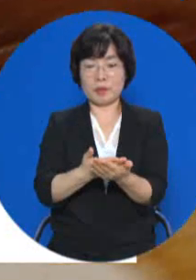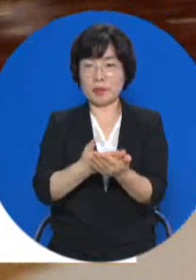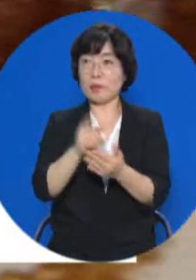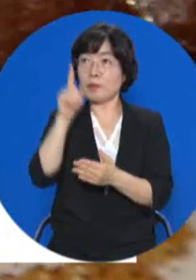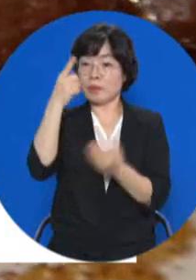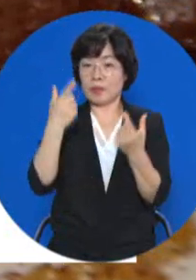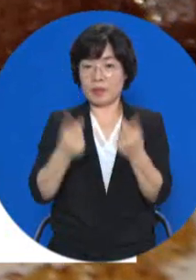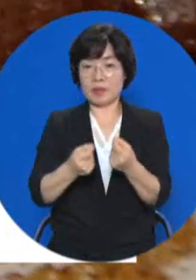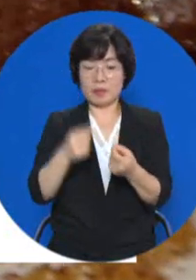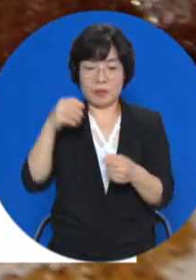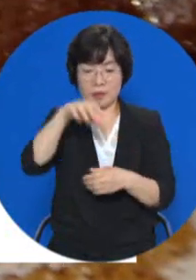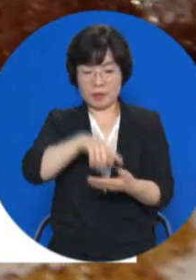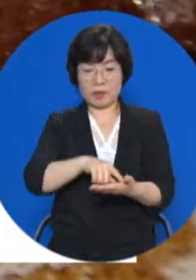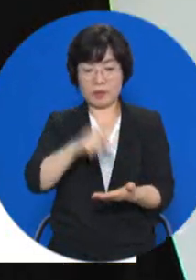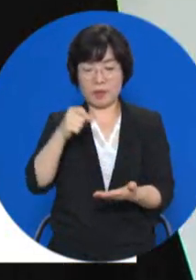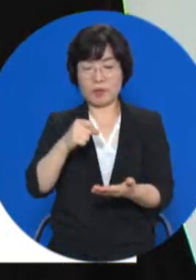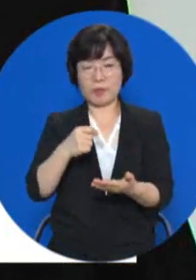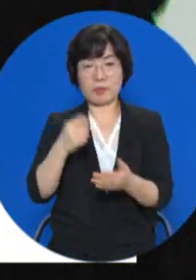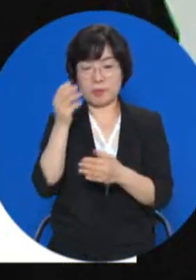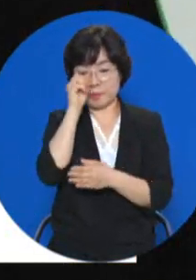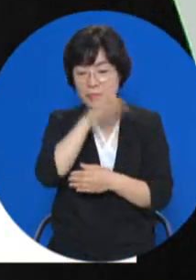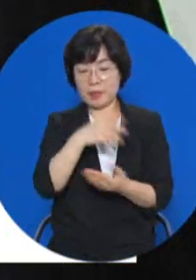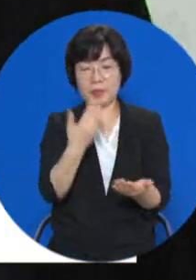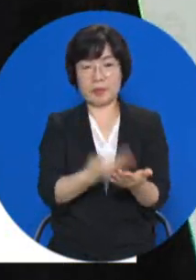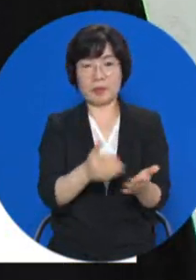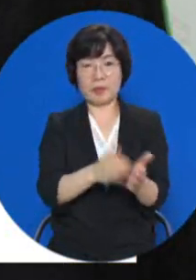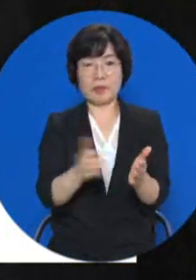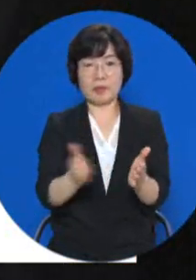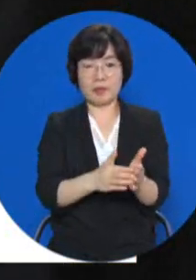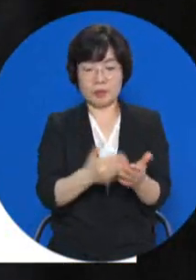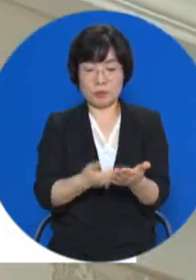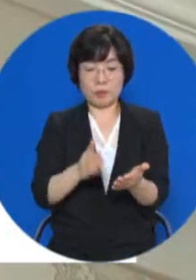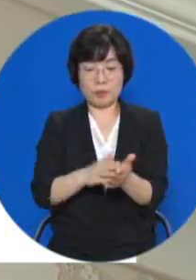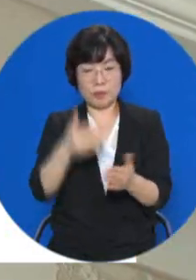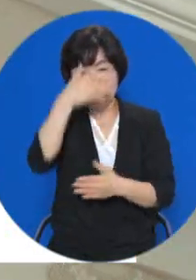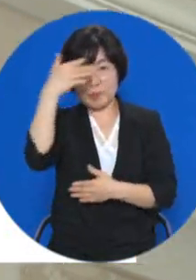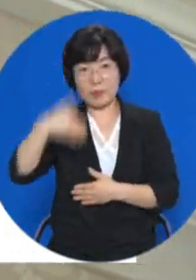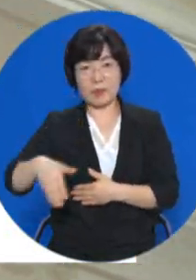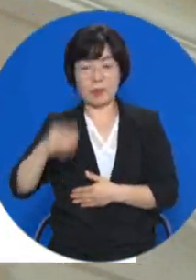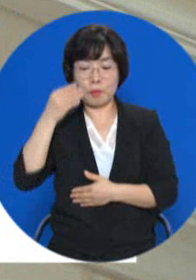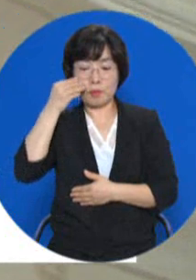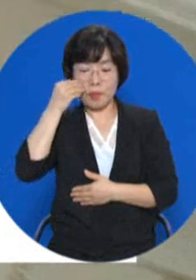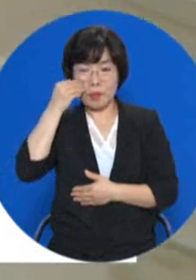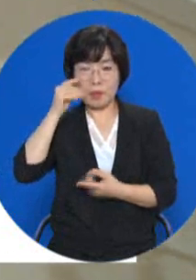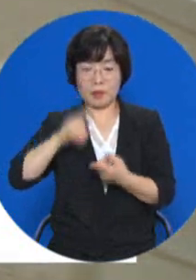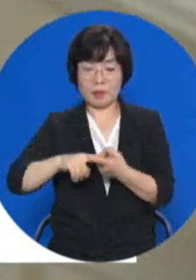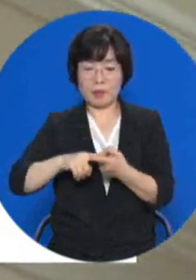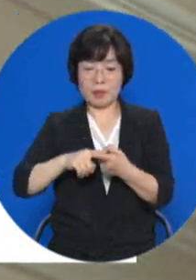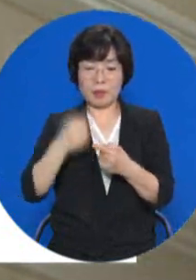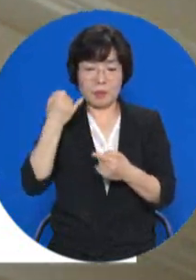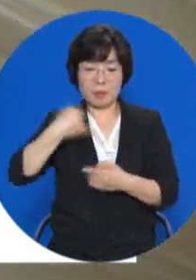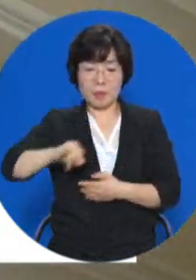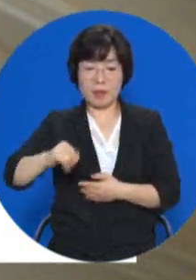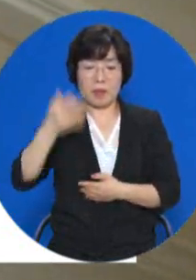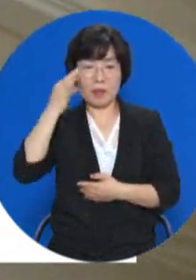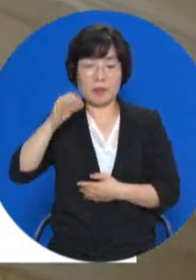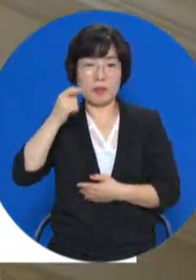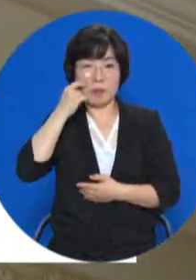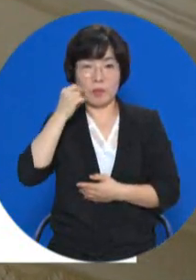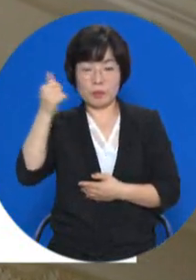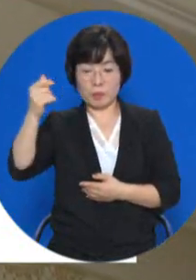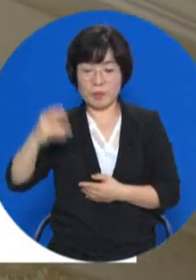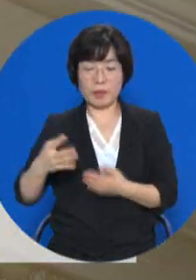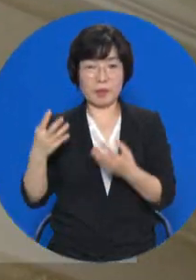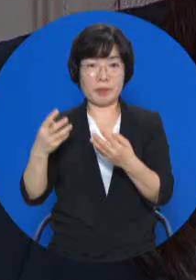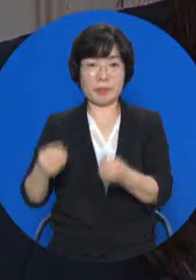대강 마무리를 해줬습니다. 그나마도 보수를 해주면 다행이고 수개월이 걸리거나 하자 인정을 못 받는 경우도